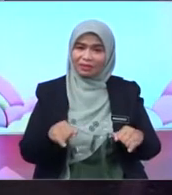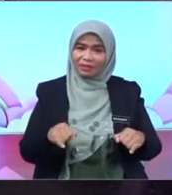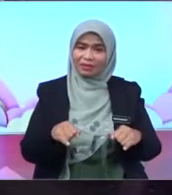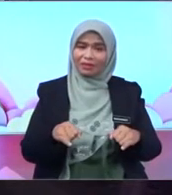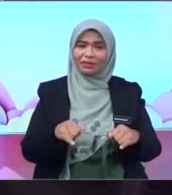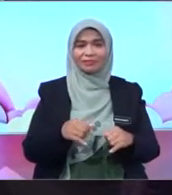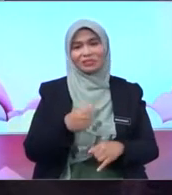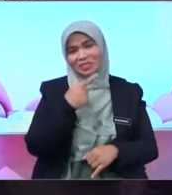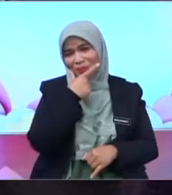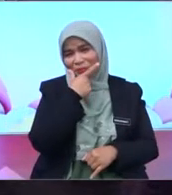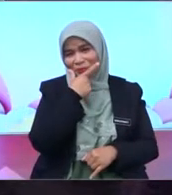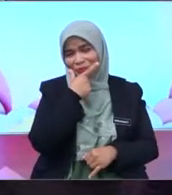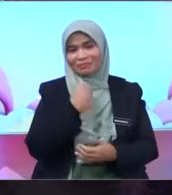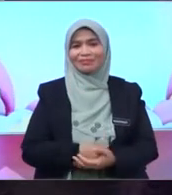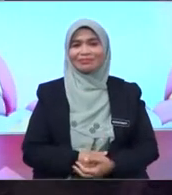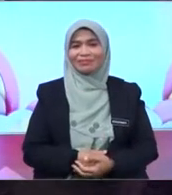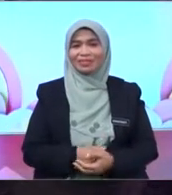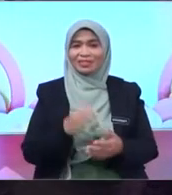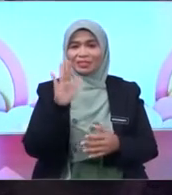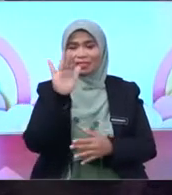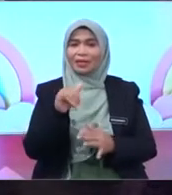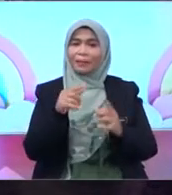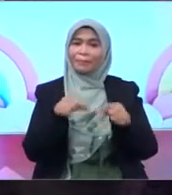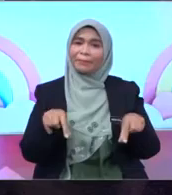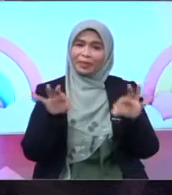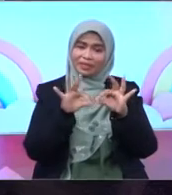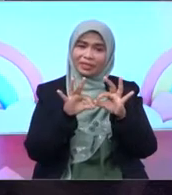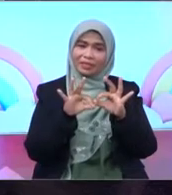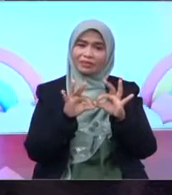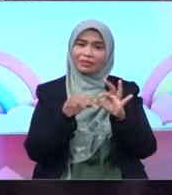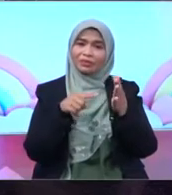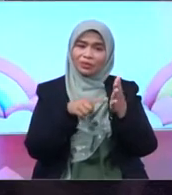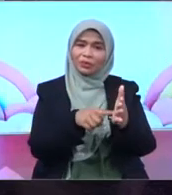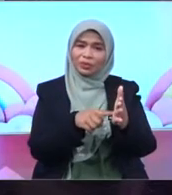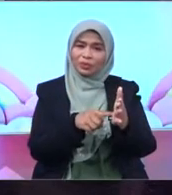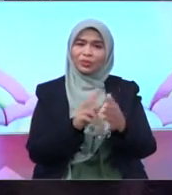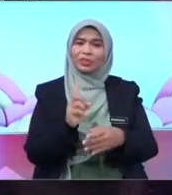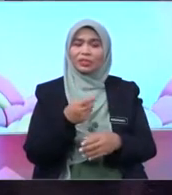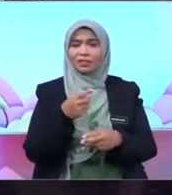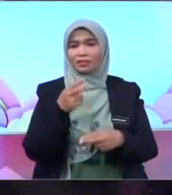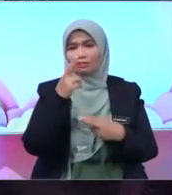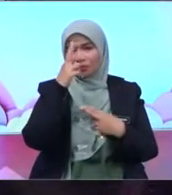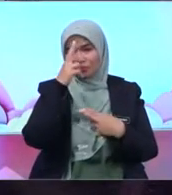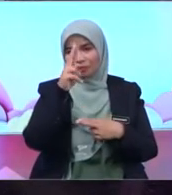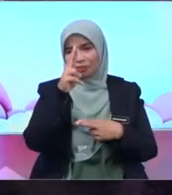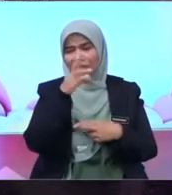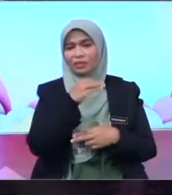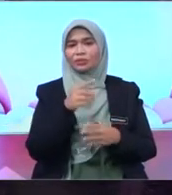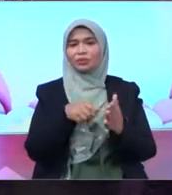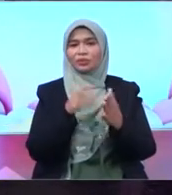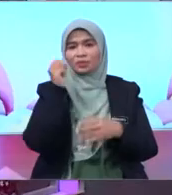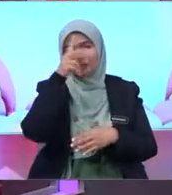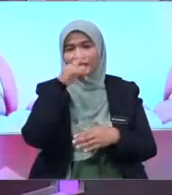tersenyum ah ini sekali itu Menunjukkan kita bersikap How baik dan hormat kepada guru